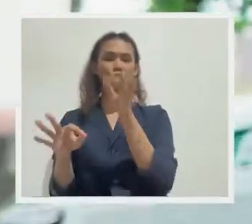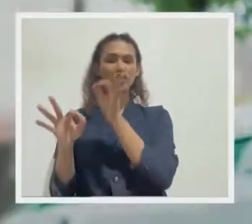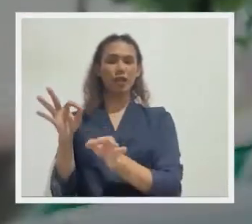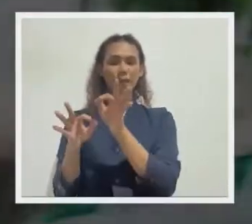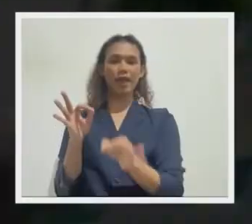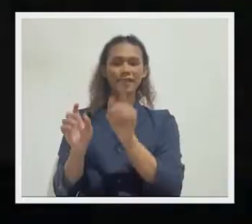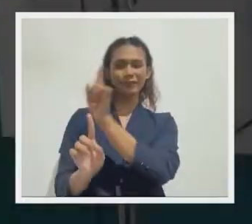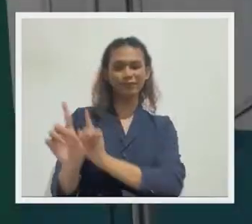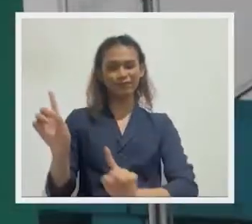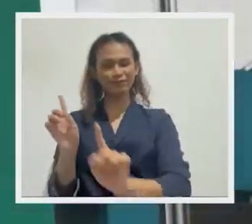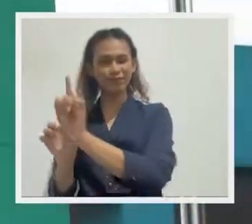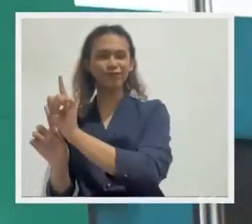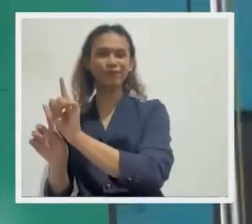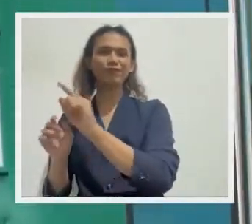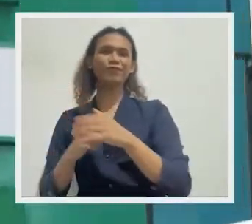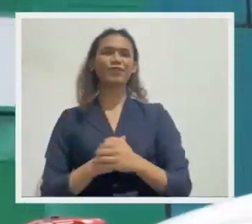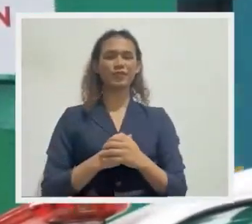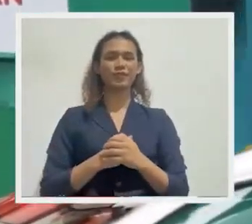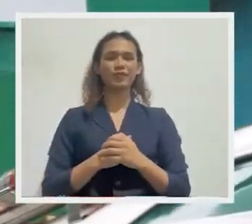isyarat.